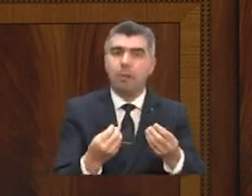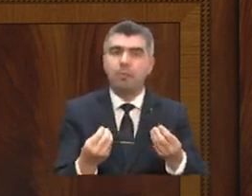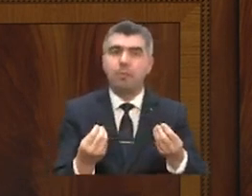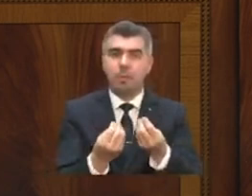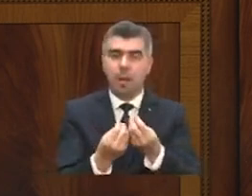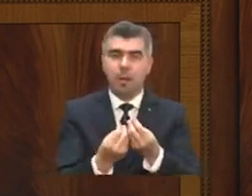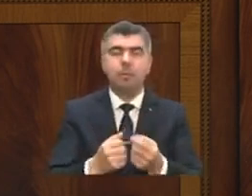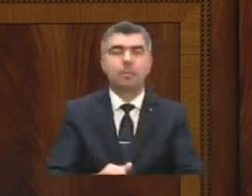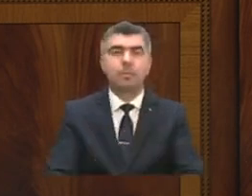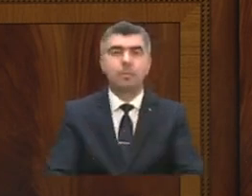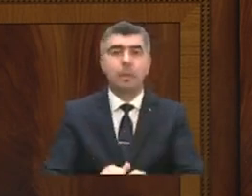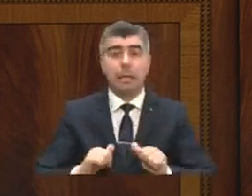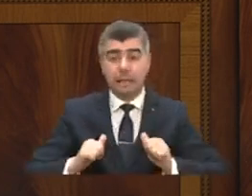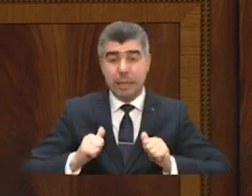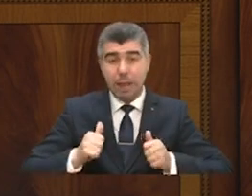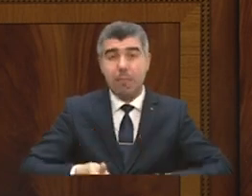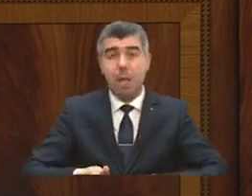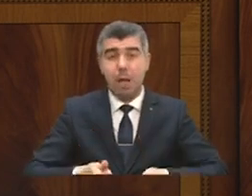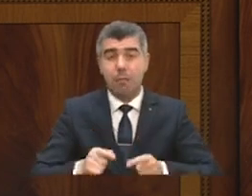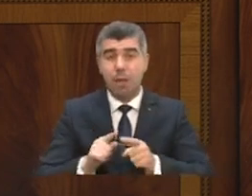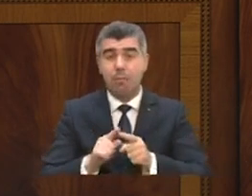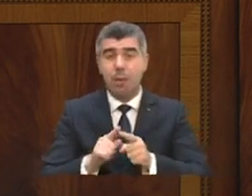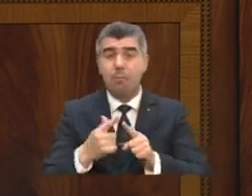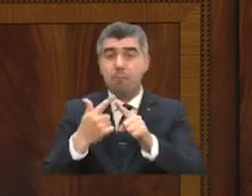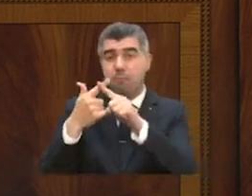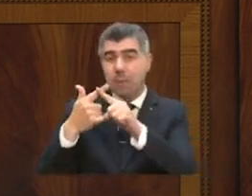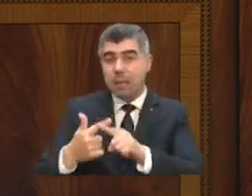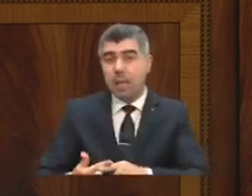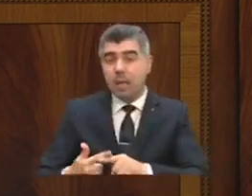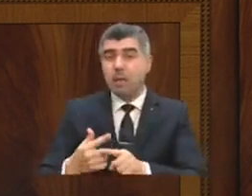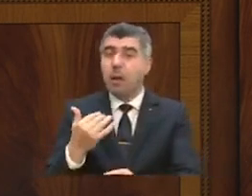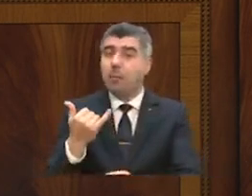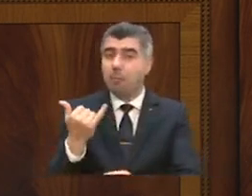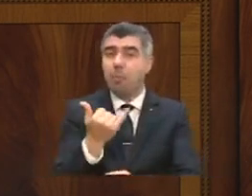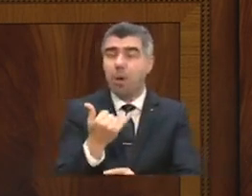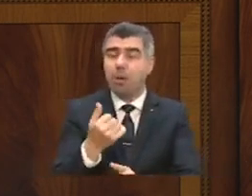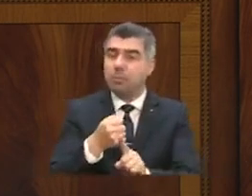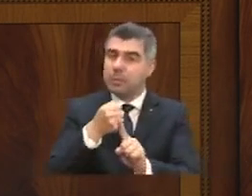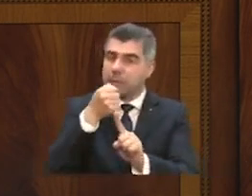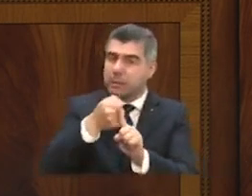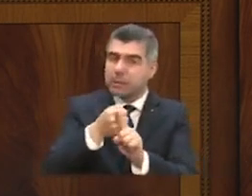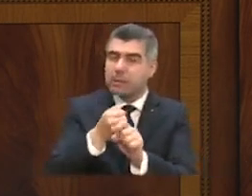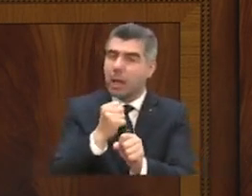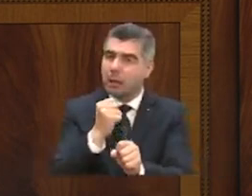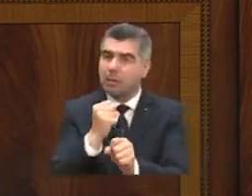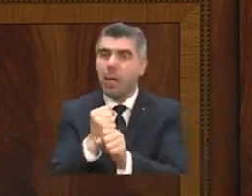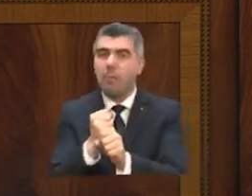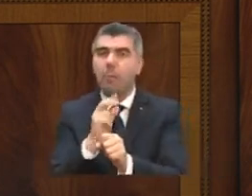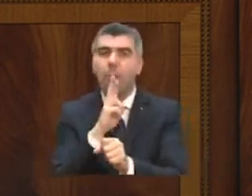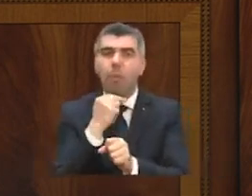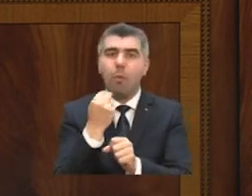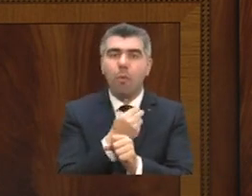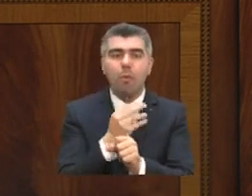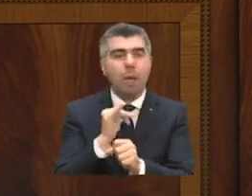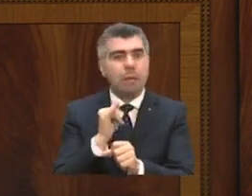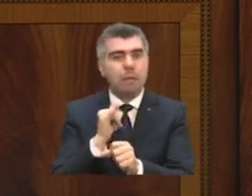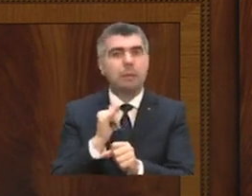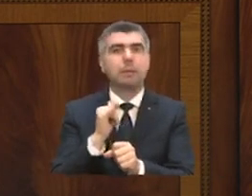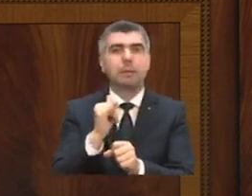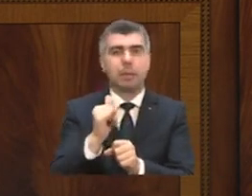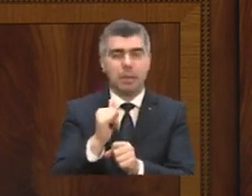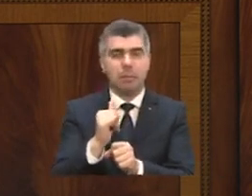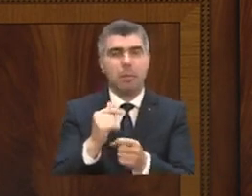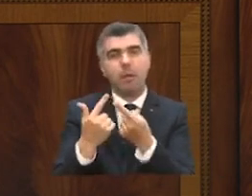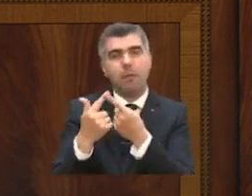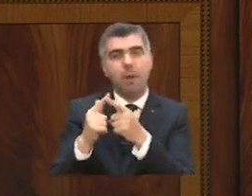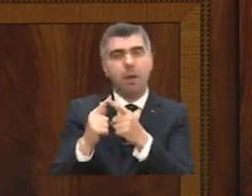تطلبت تعبئة اعتمادات مالية هامة، واصلت الحكومة العمل على مجموعة من الالتزامات التي تعهدت بها